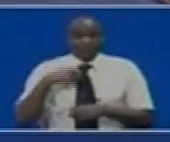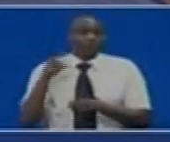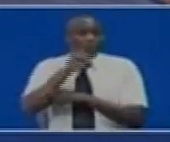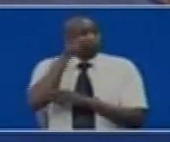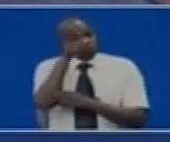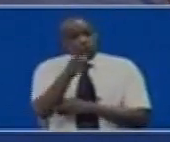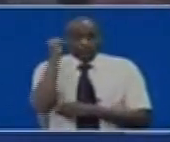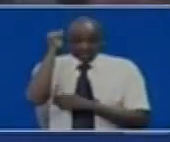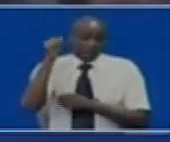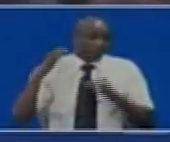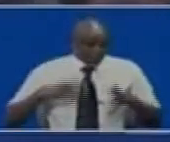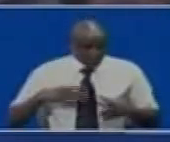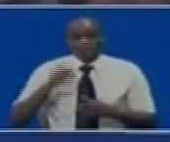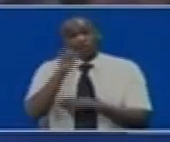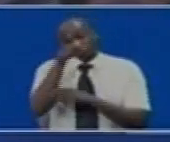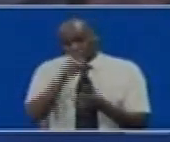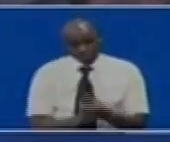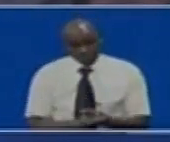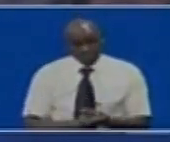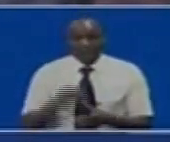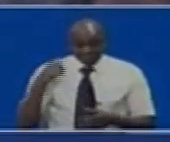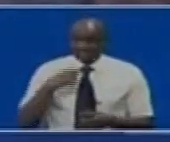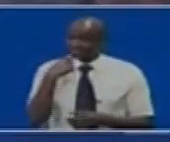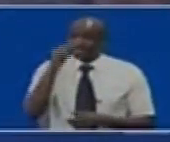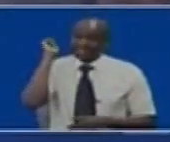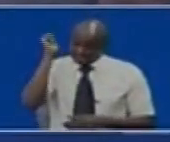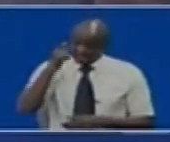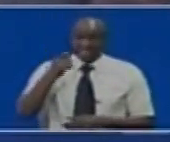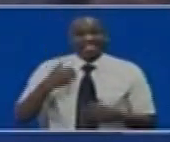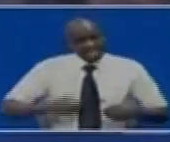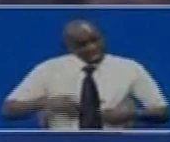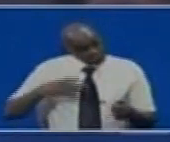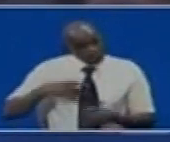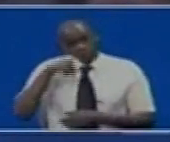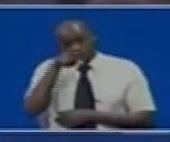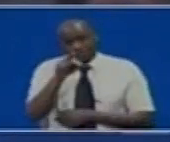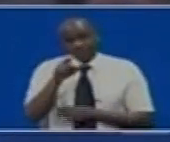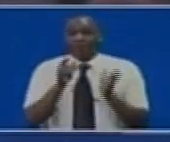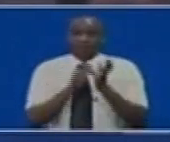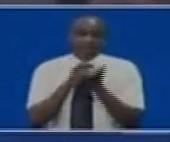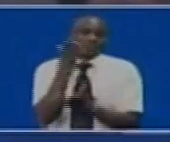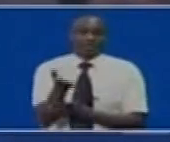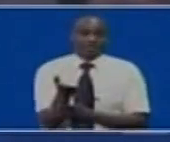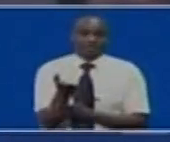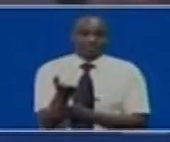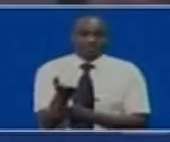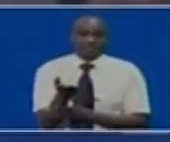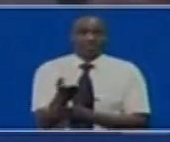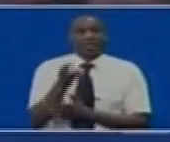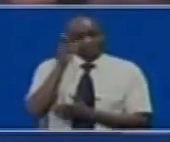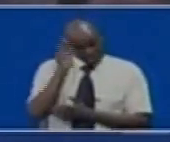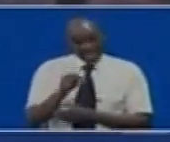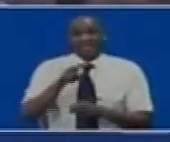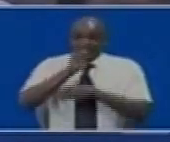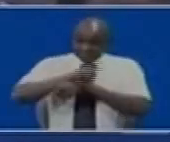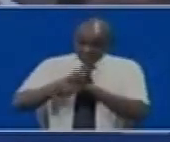na wanasiasa wa kiritimba. I must remind Kenya's young people of the words of the good book. Let no man despise your